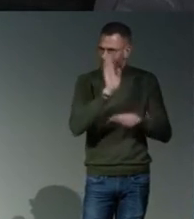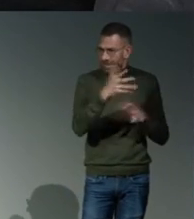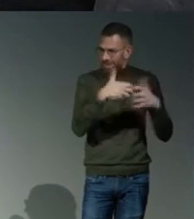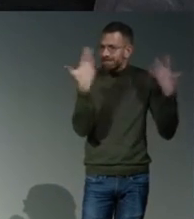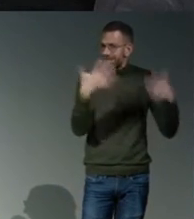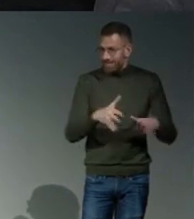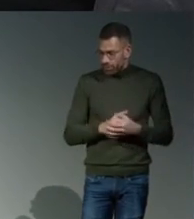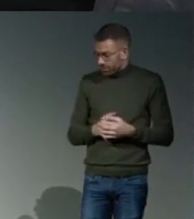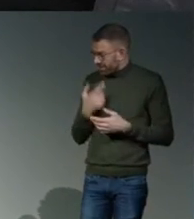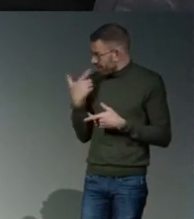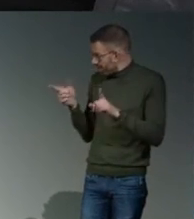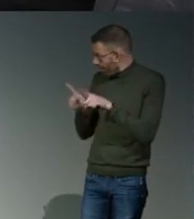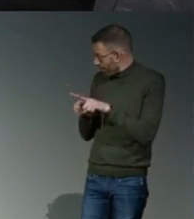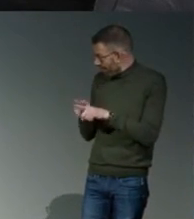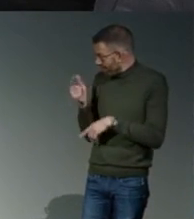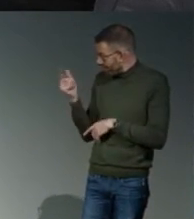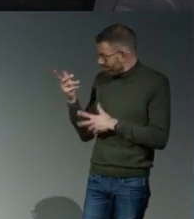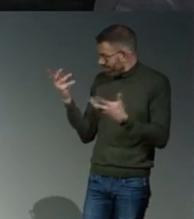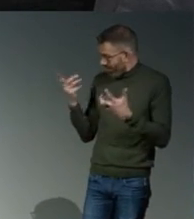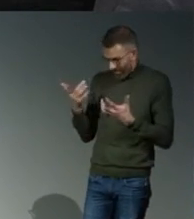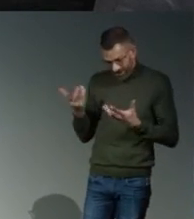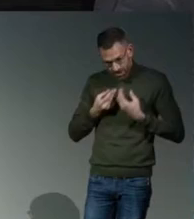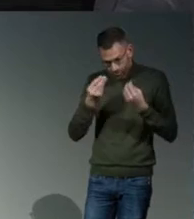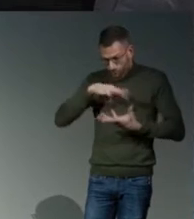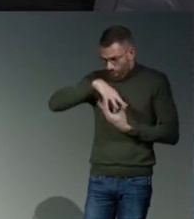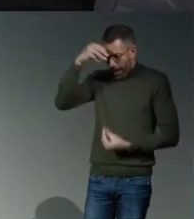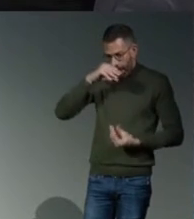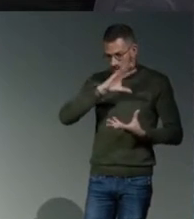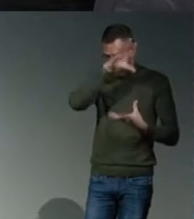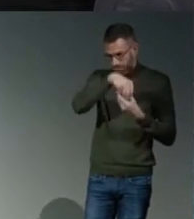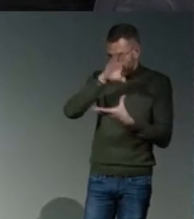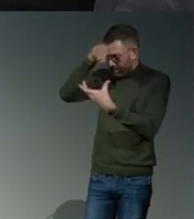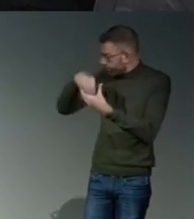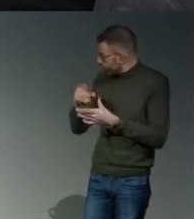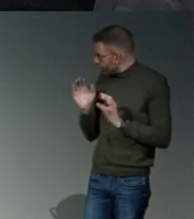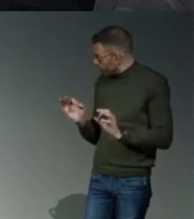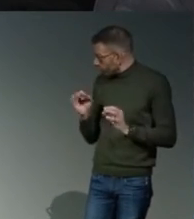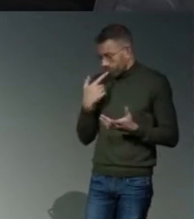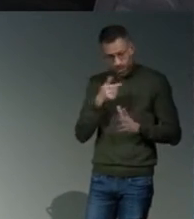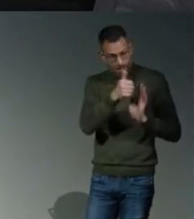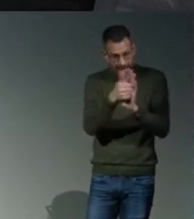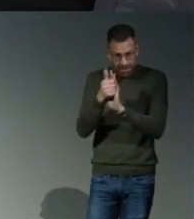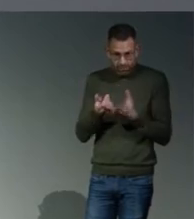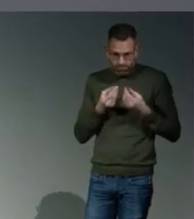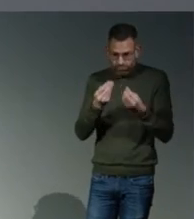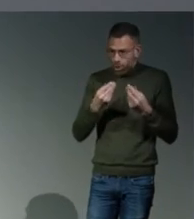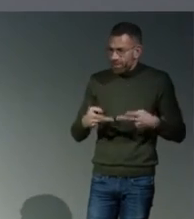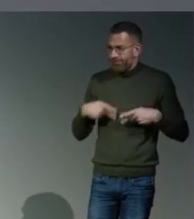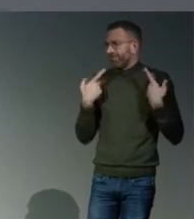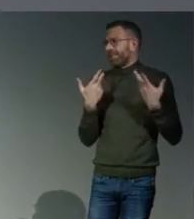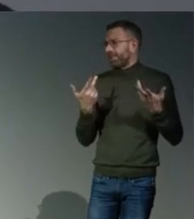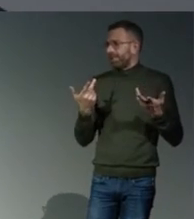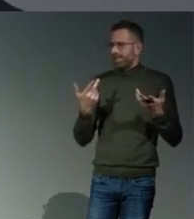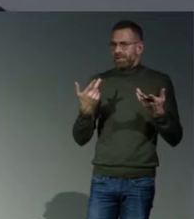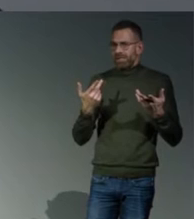aussi vous défier vous-même à leur donner une âme, parce que c'est le cas, parce que vous leur faites vivre des choses, ben en fait, ouais. Ils ne sont pas que des pauvres nerds, que des